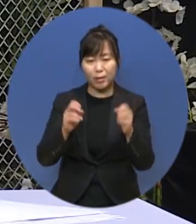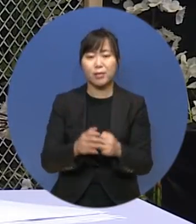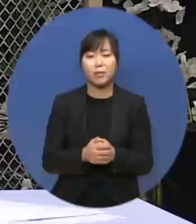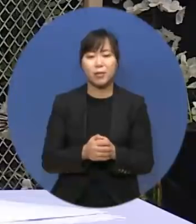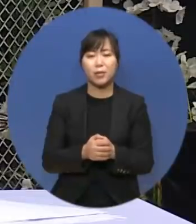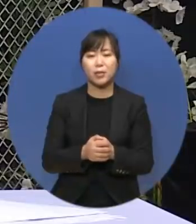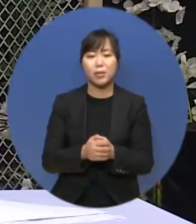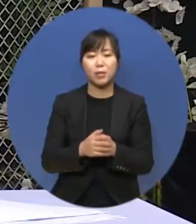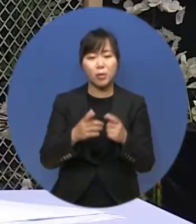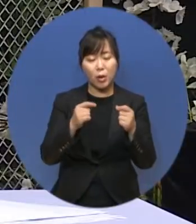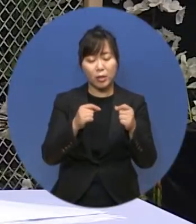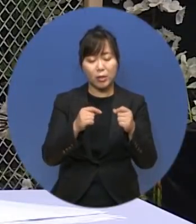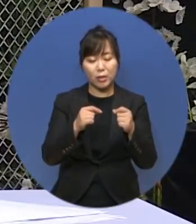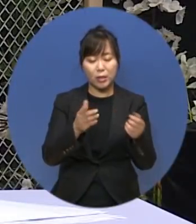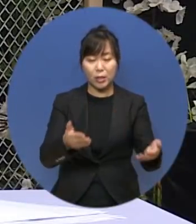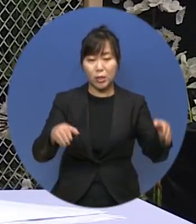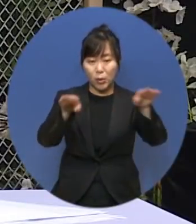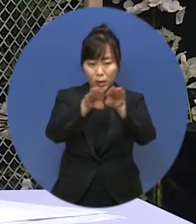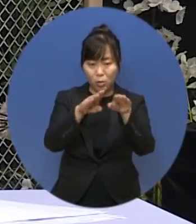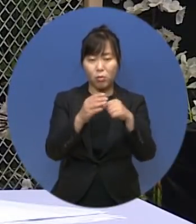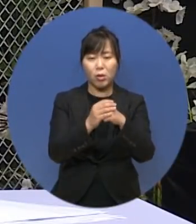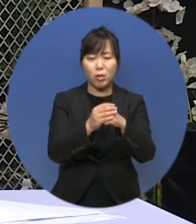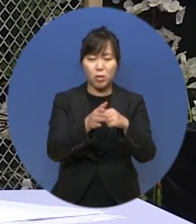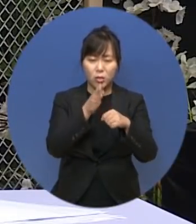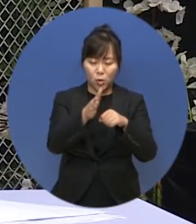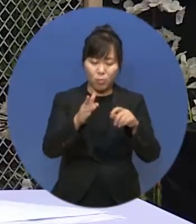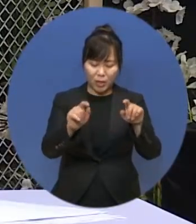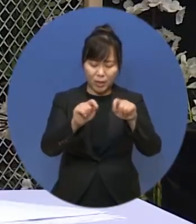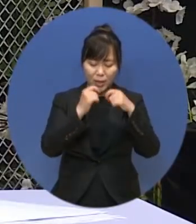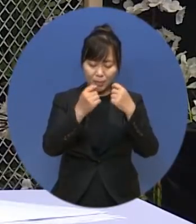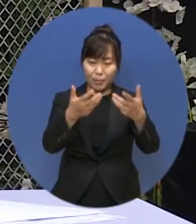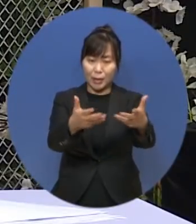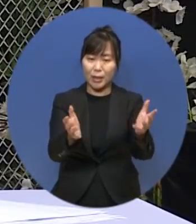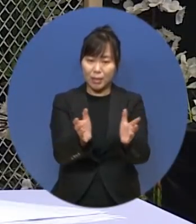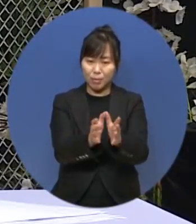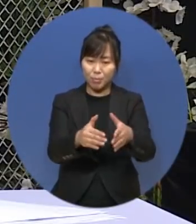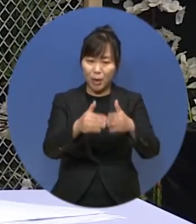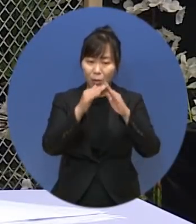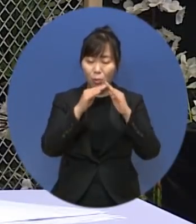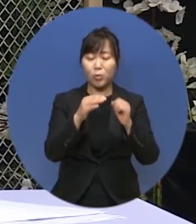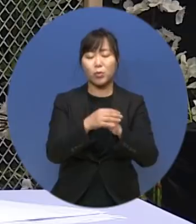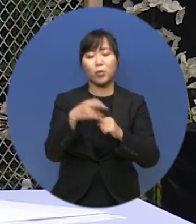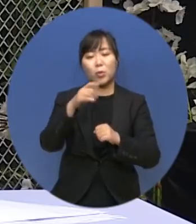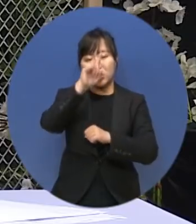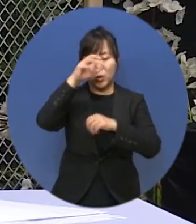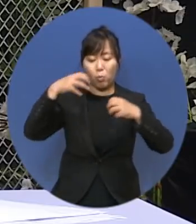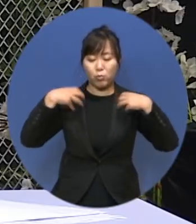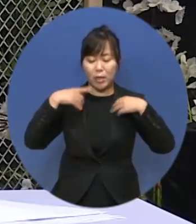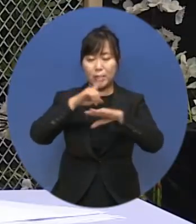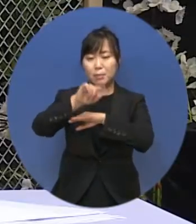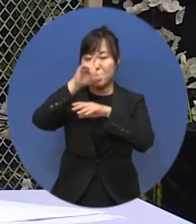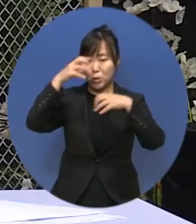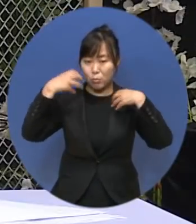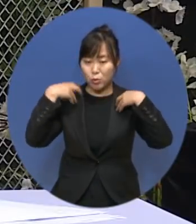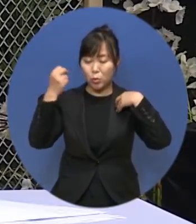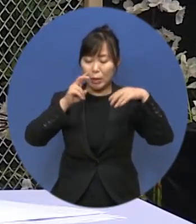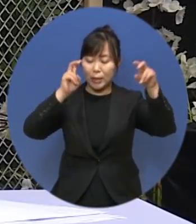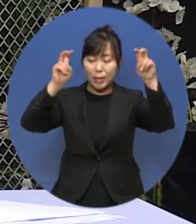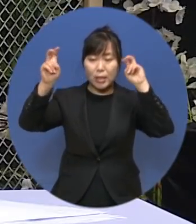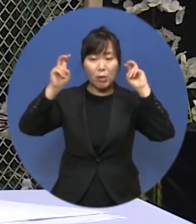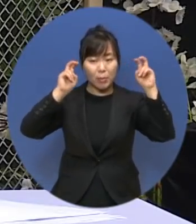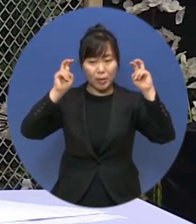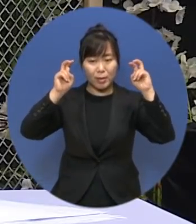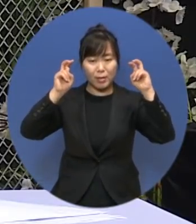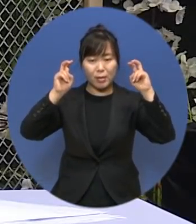고용공단이라든가 이런 쪽에서 이런 전문팀을 좀 구성을 하고 또 정부나 지자체 혹은 이